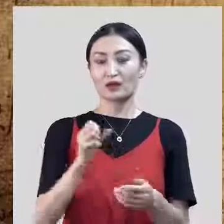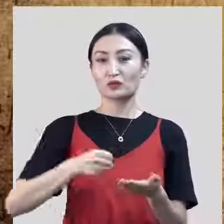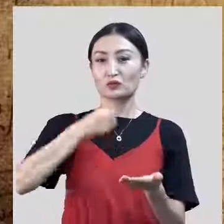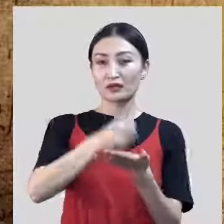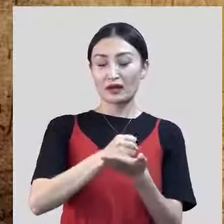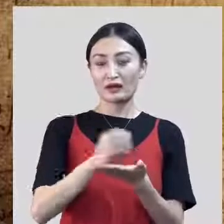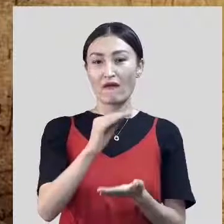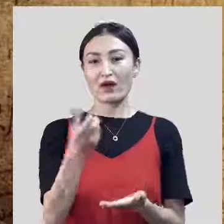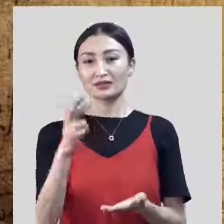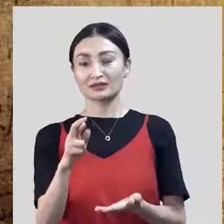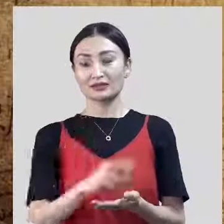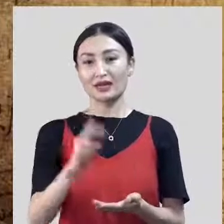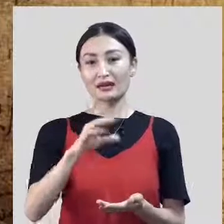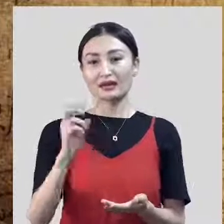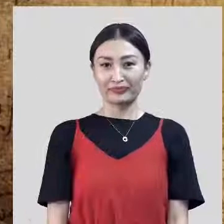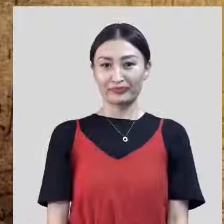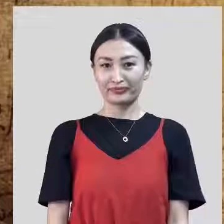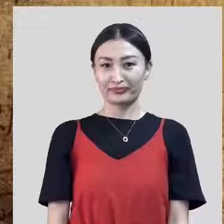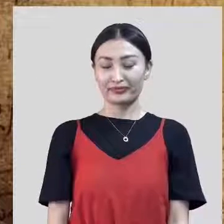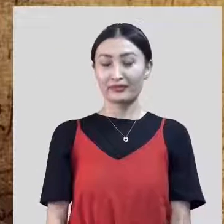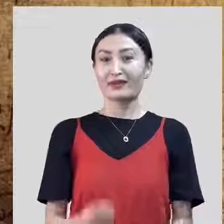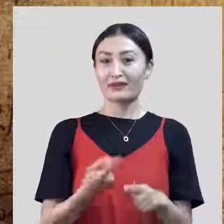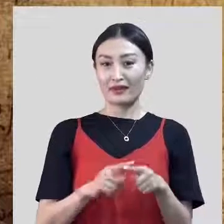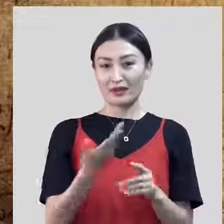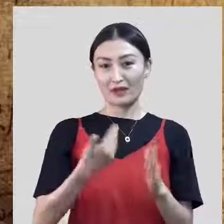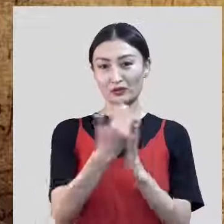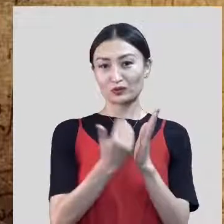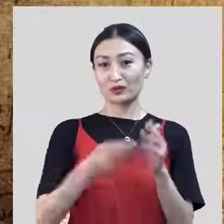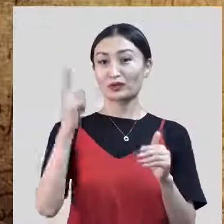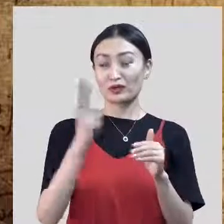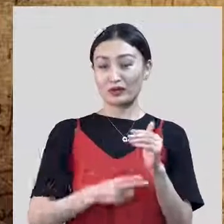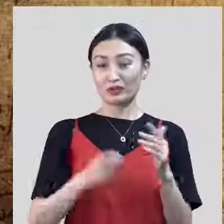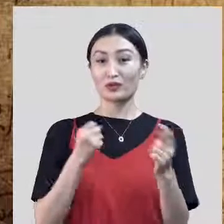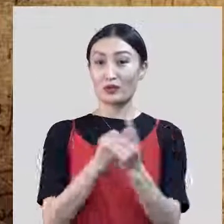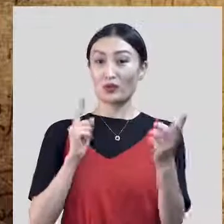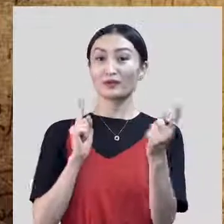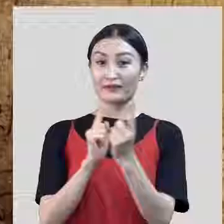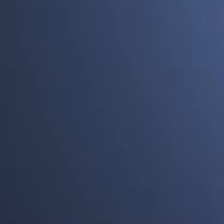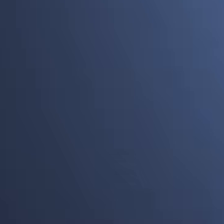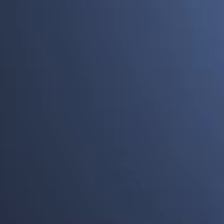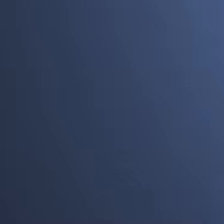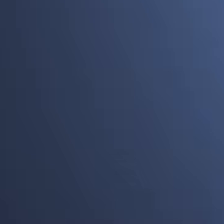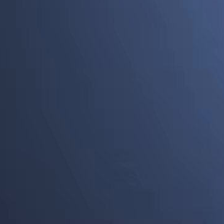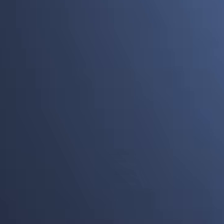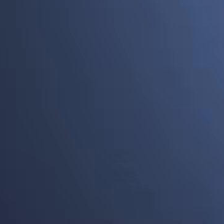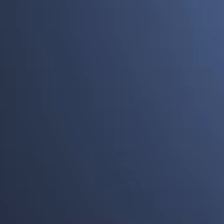устанавливается фашистская диктатура на этом наш урок закончился до свидания